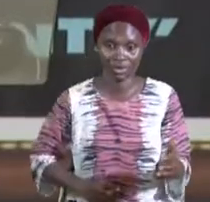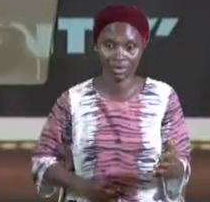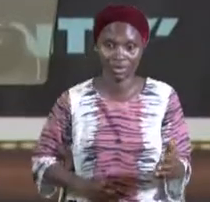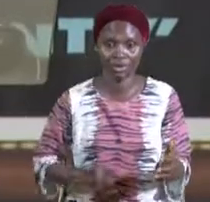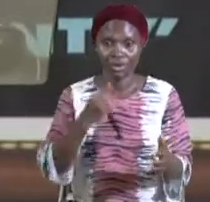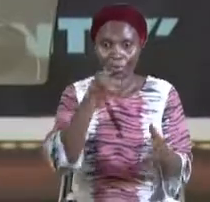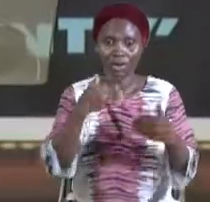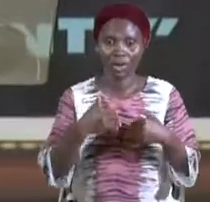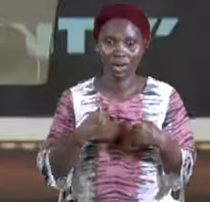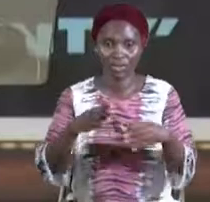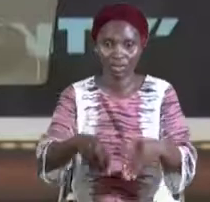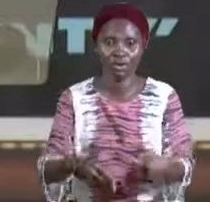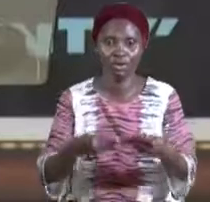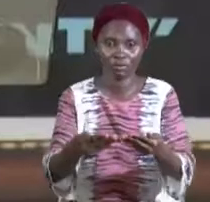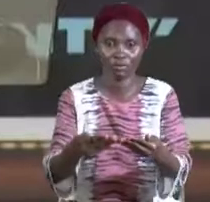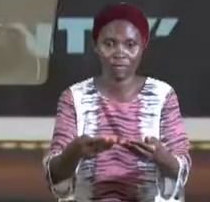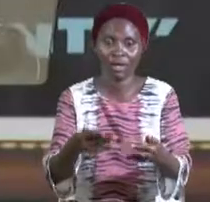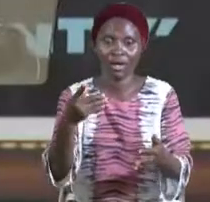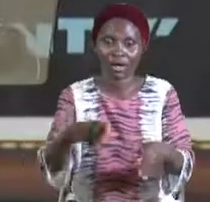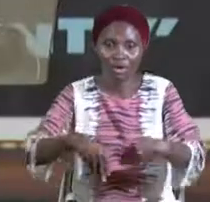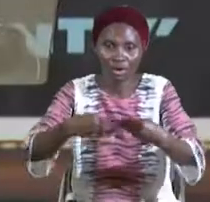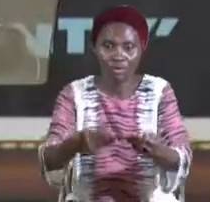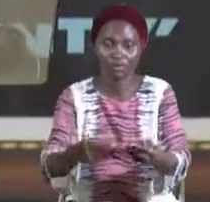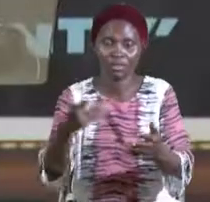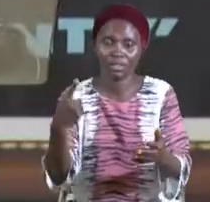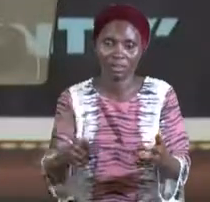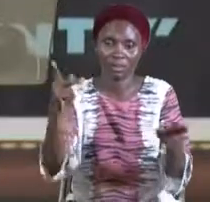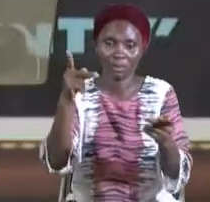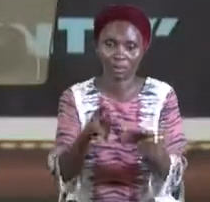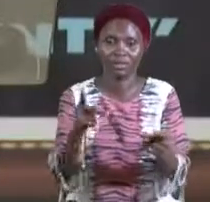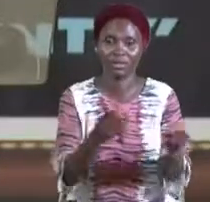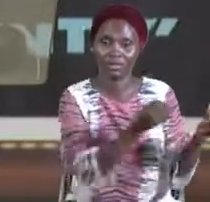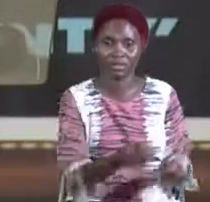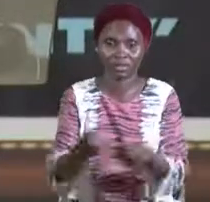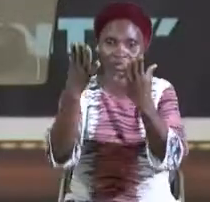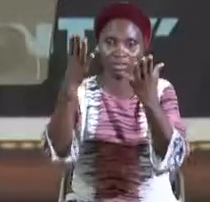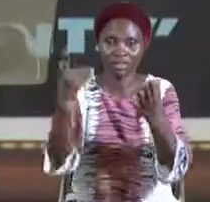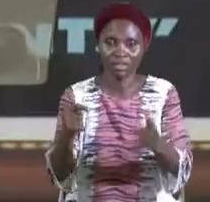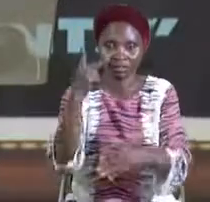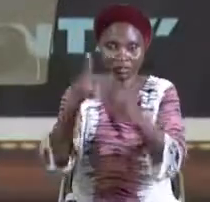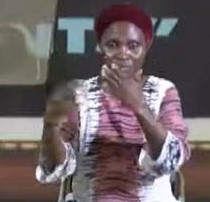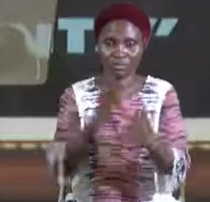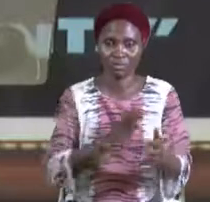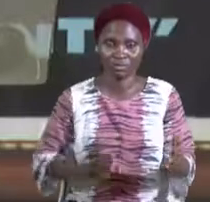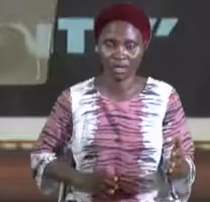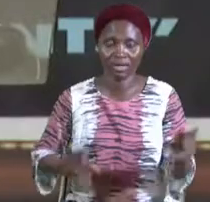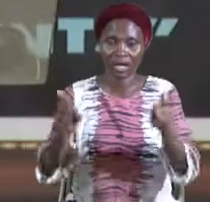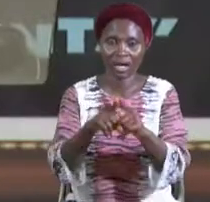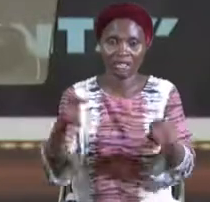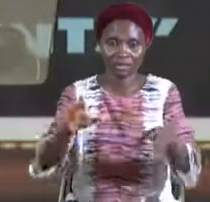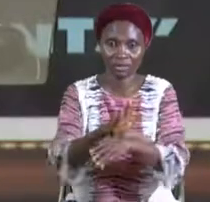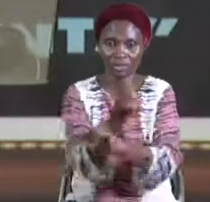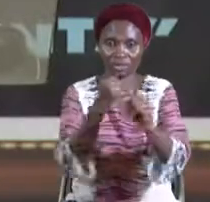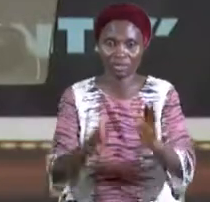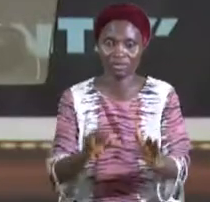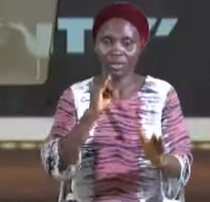offert le sacrifice parfait, la vision de Christ comme le sauveur suffisant était en train de s'affaiblir.